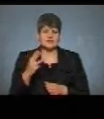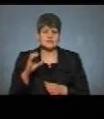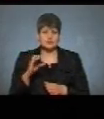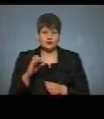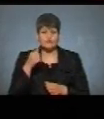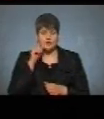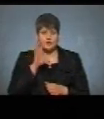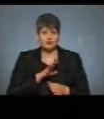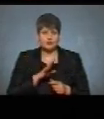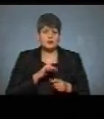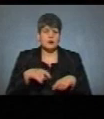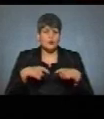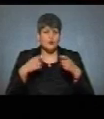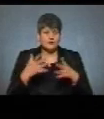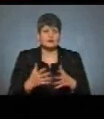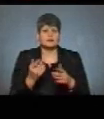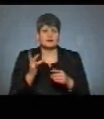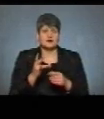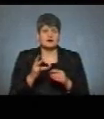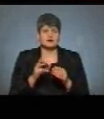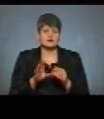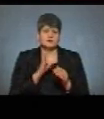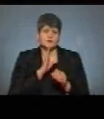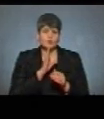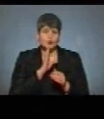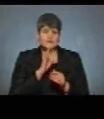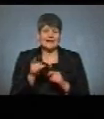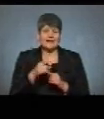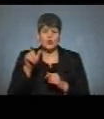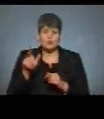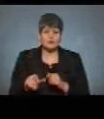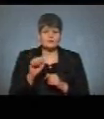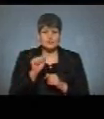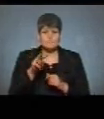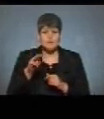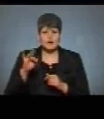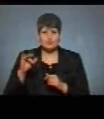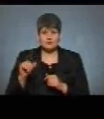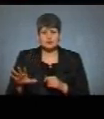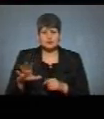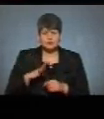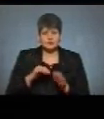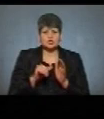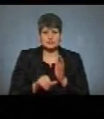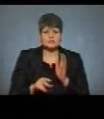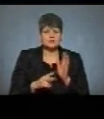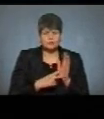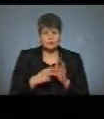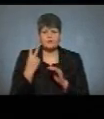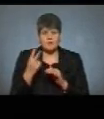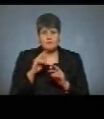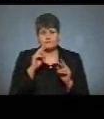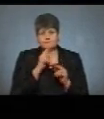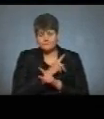гонка спринт на дистанції 7,5 кілометрів серед жінок. Тернополянка Анастасія Меркушина фінішувала 67-ю з 2